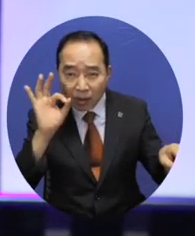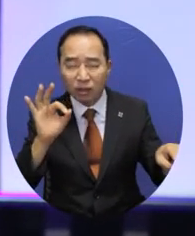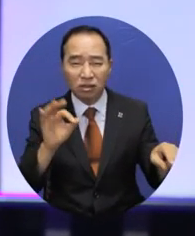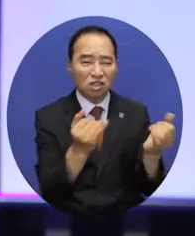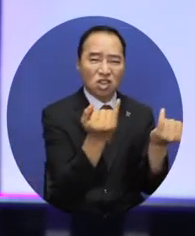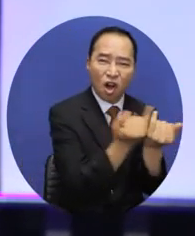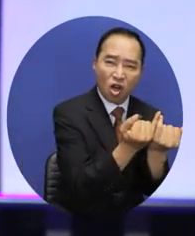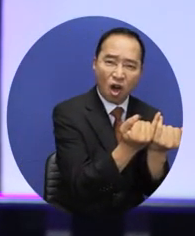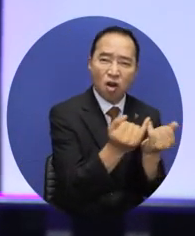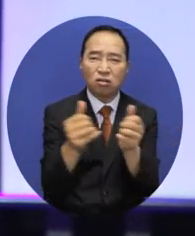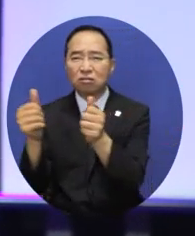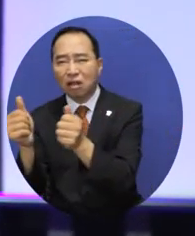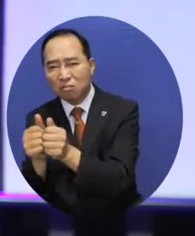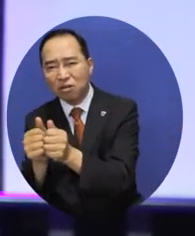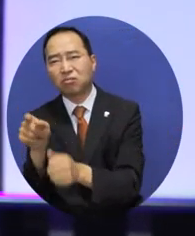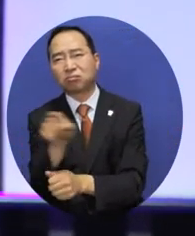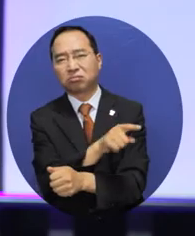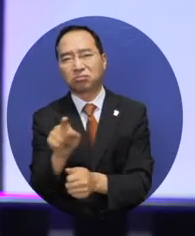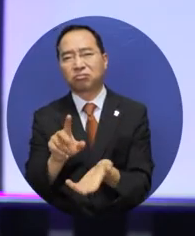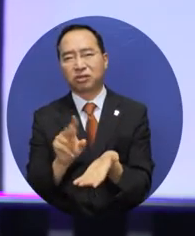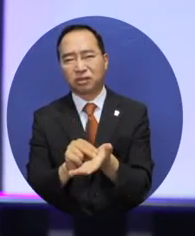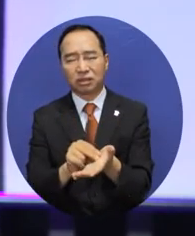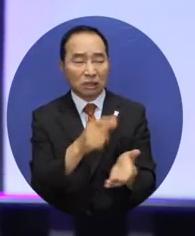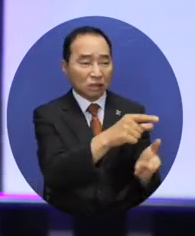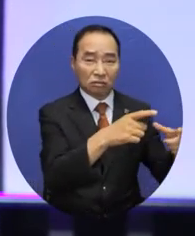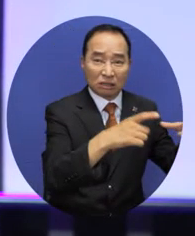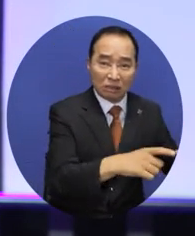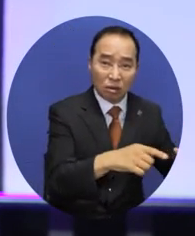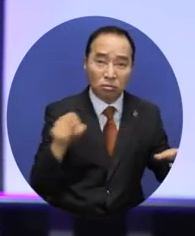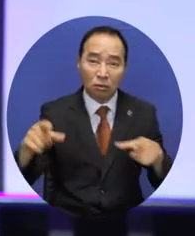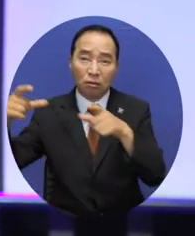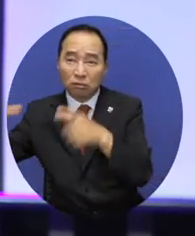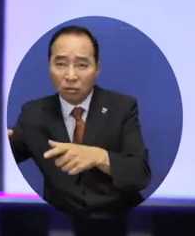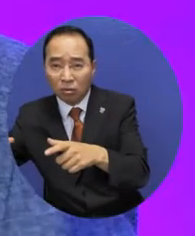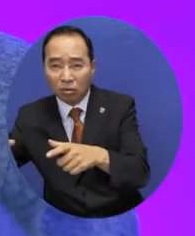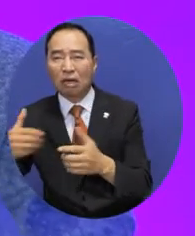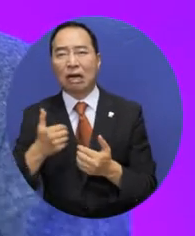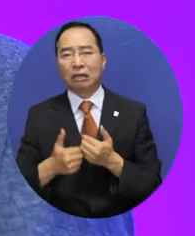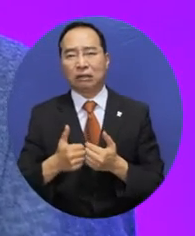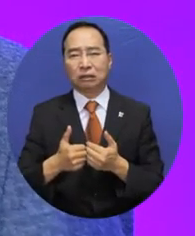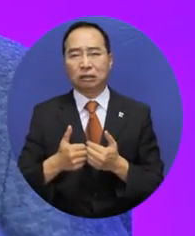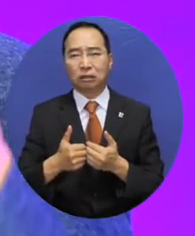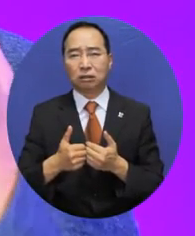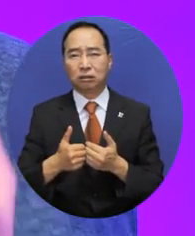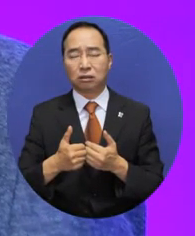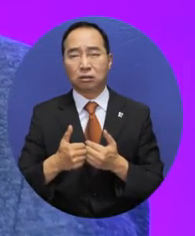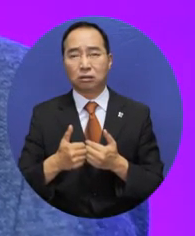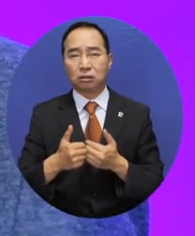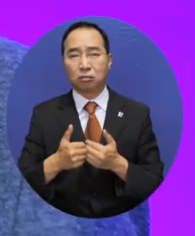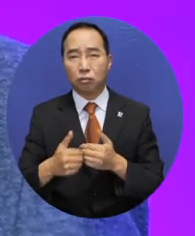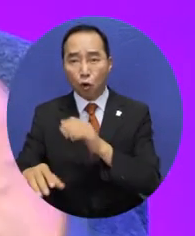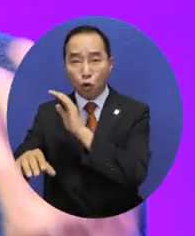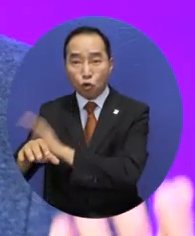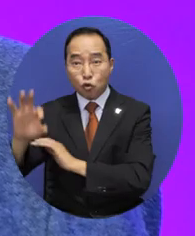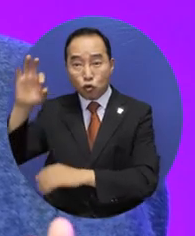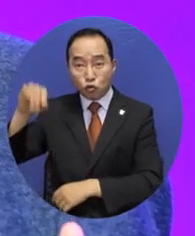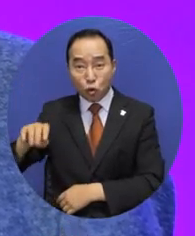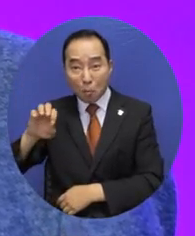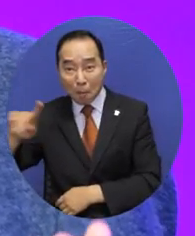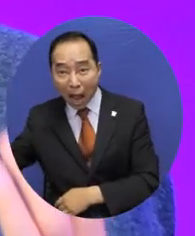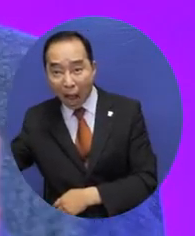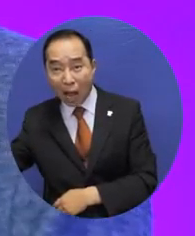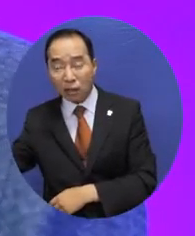여성과 남성 사이에, 또 이쪽 지역과 이쪽 지역 사람 사이에, 또 같은 우파에서도 자유주의자와 그렇지 않은